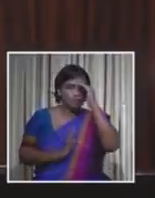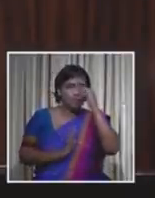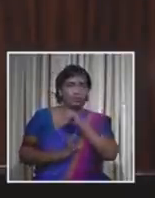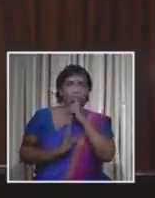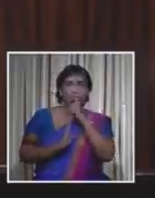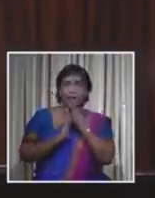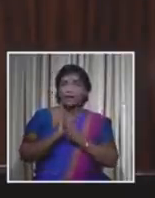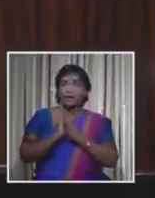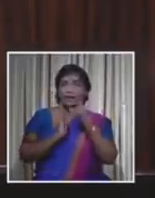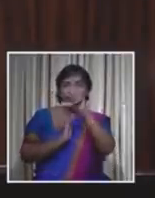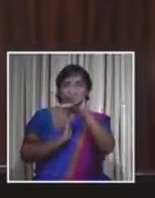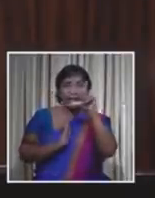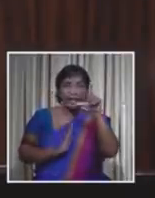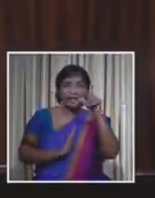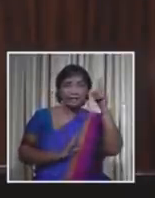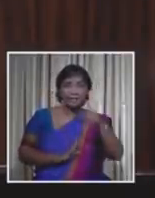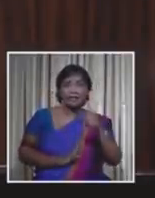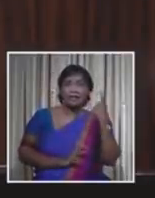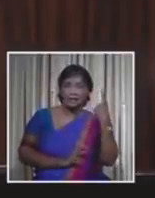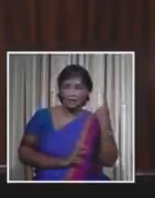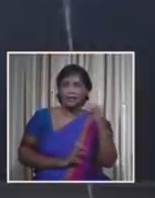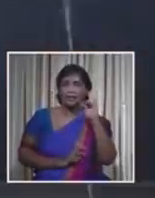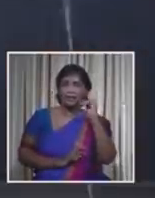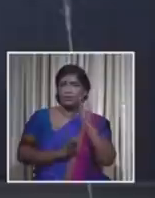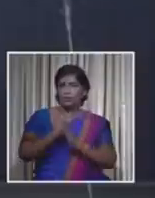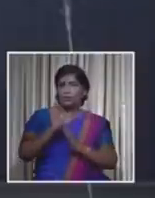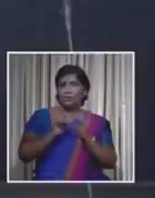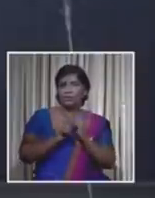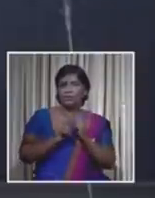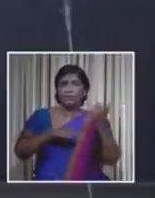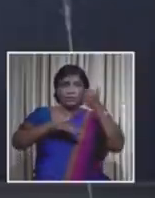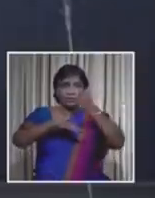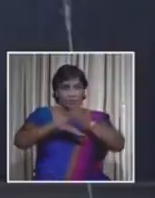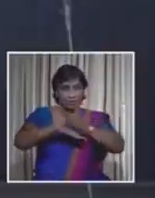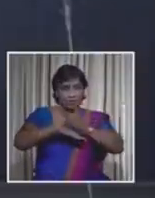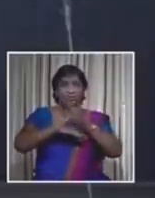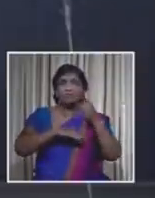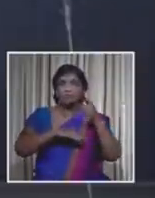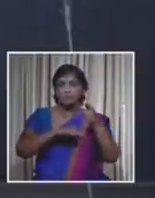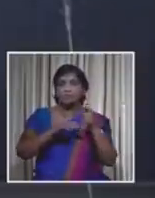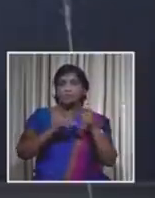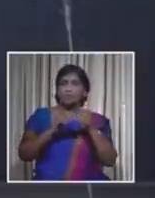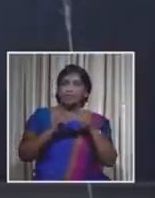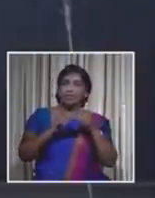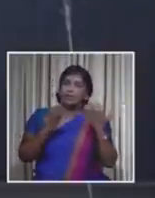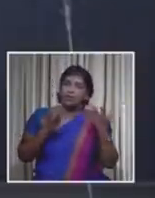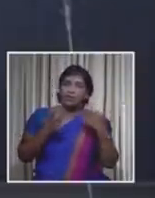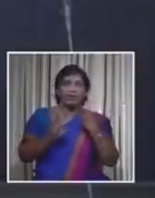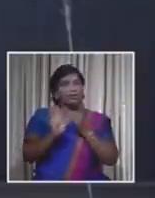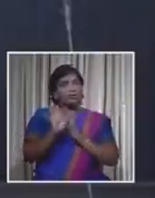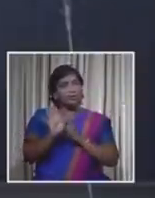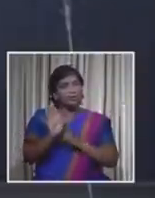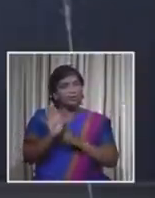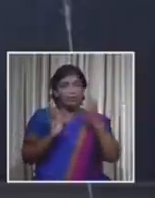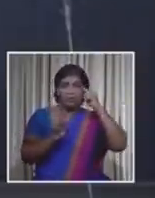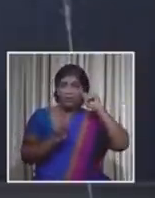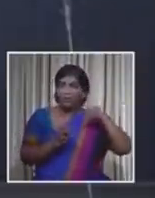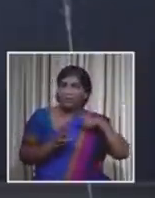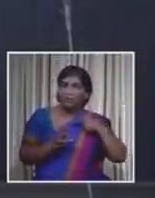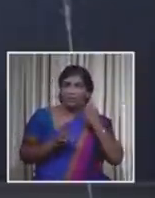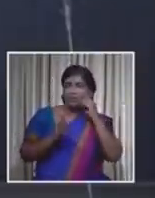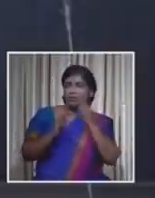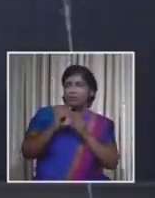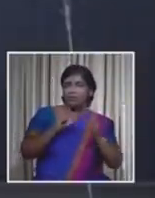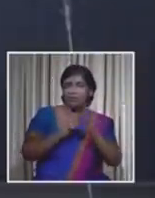නියෝග 77-1-8 යම් මන්ත්‍රීවරු මූලාසනයේ අධිකාරිය නැතකීම හෝ නිරන්තරයෙන්ම නිතමතාම හෝ